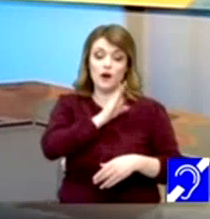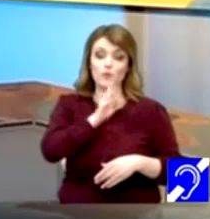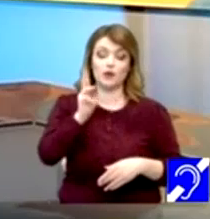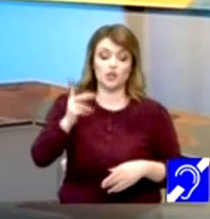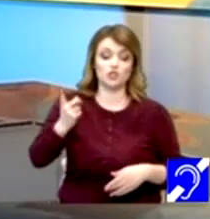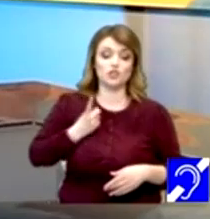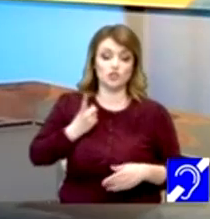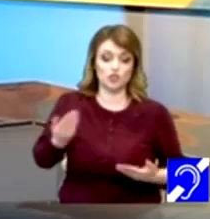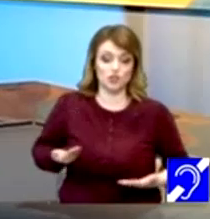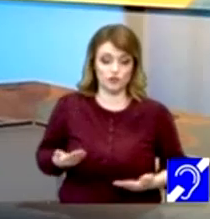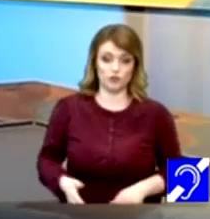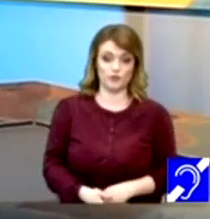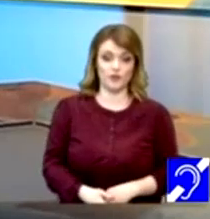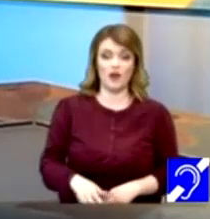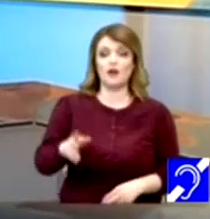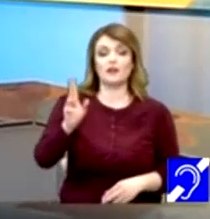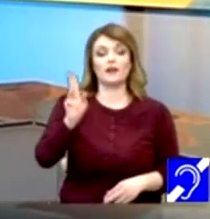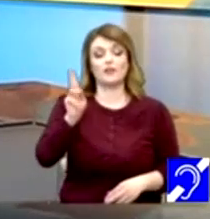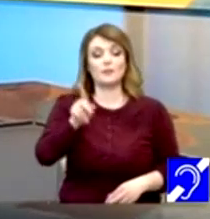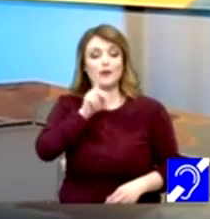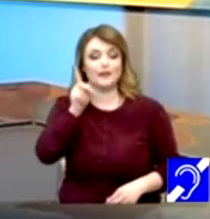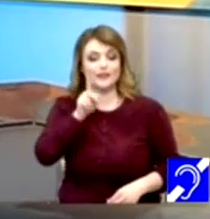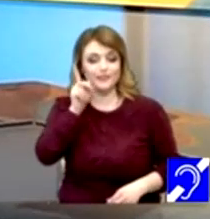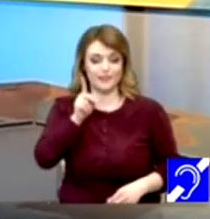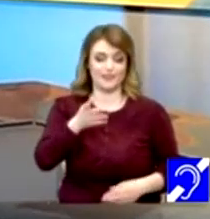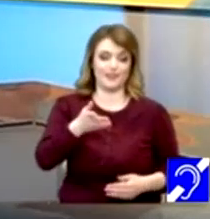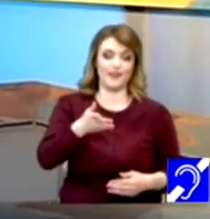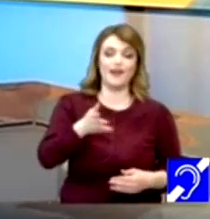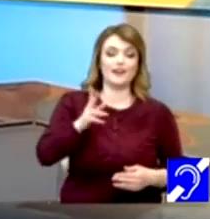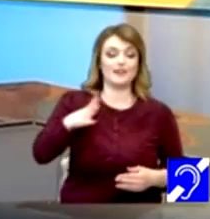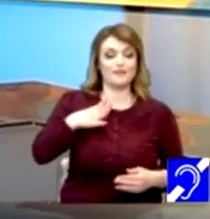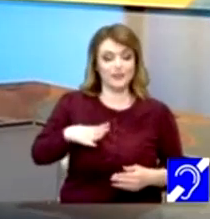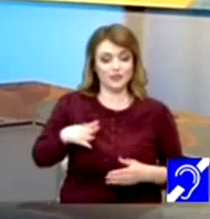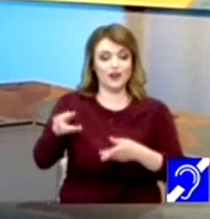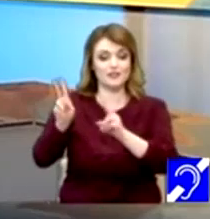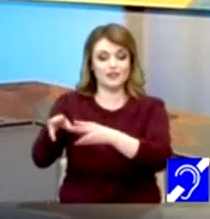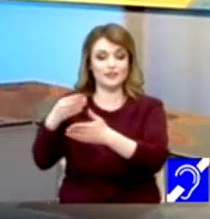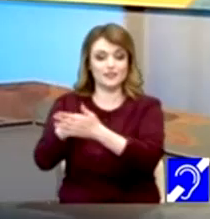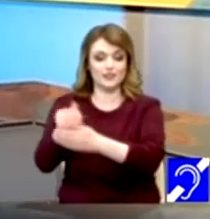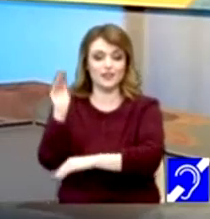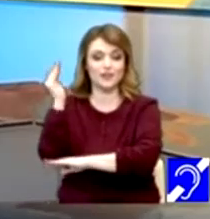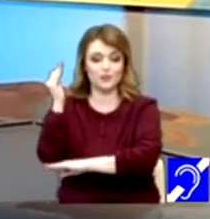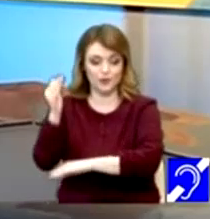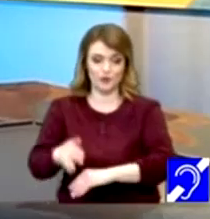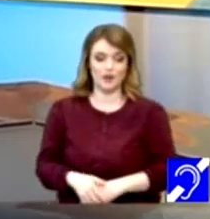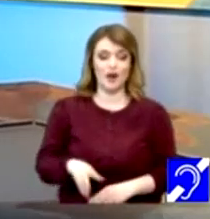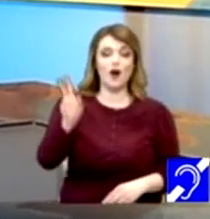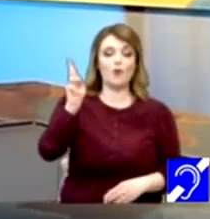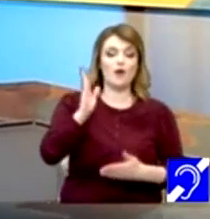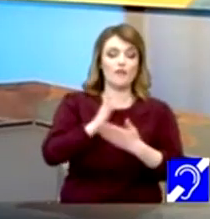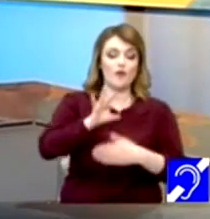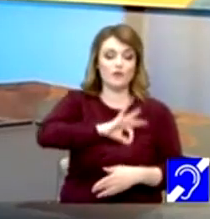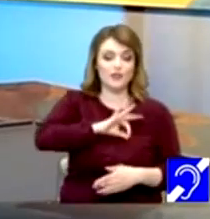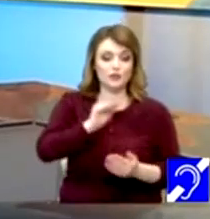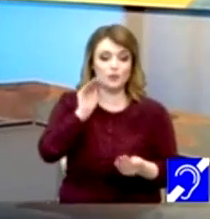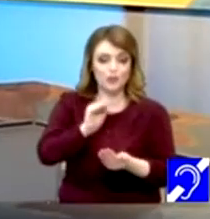Centrul ajută mame solitare sau minore cu venituri mici care sunt marginalizate și dispuse să-și abandoneze copiii după